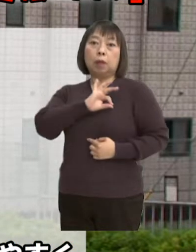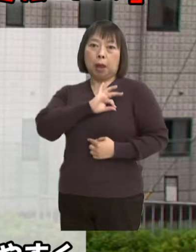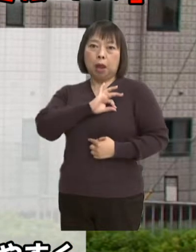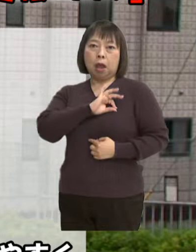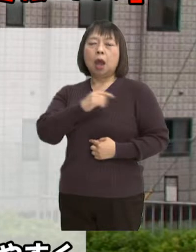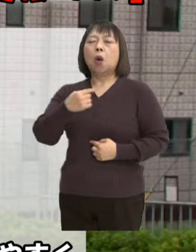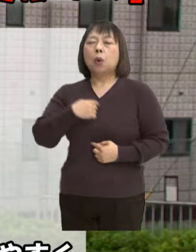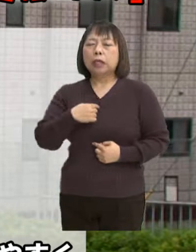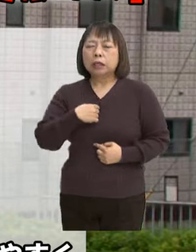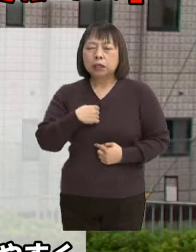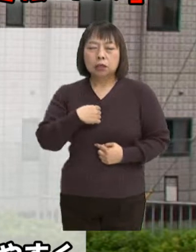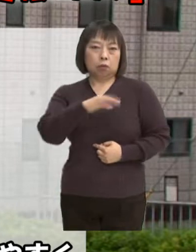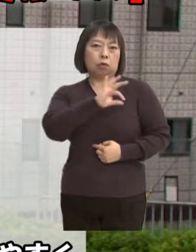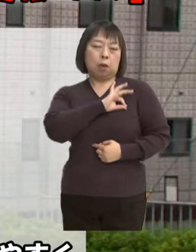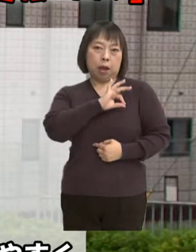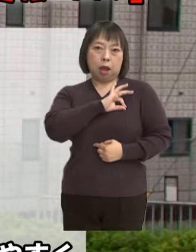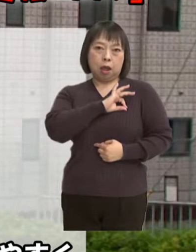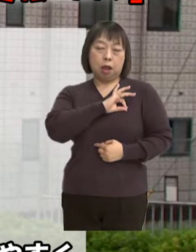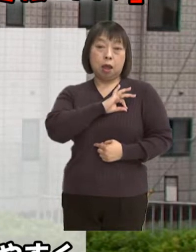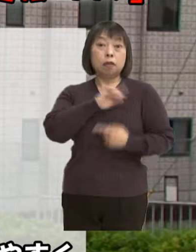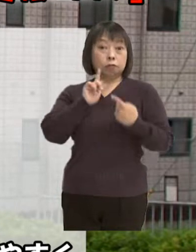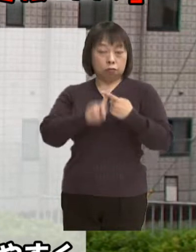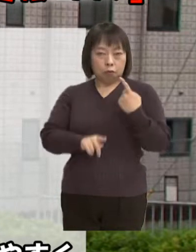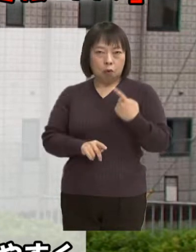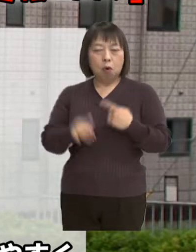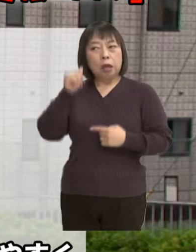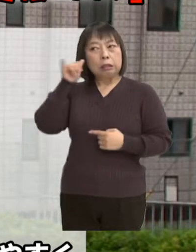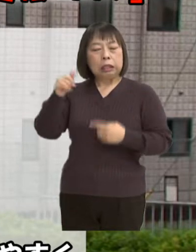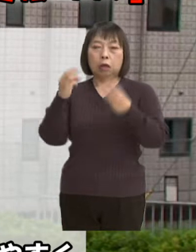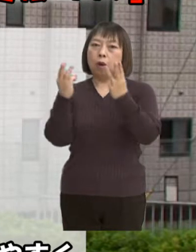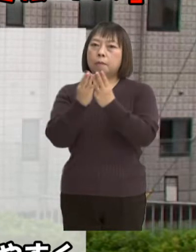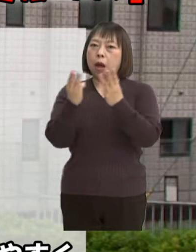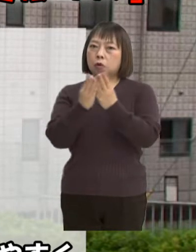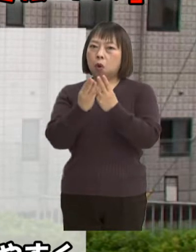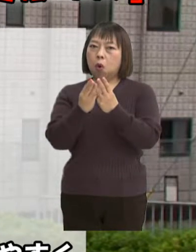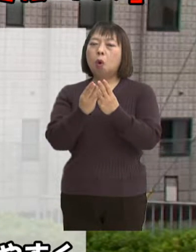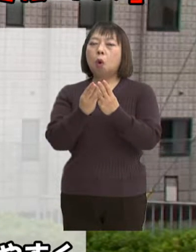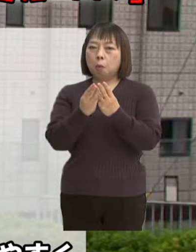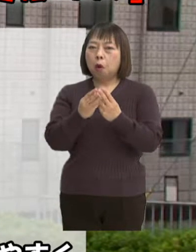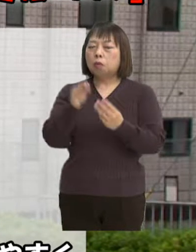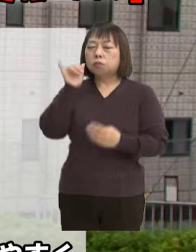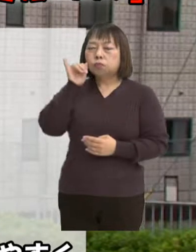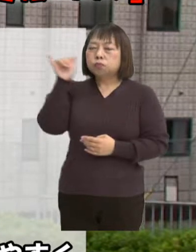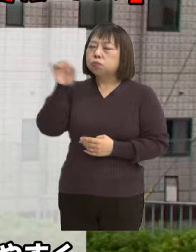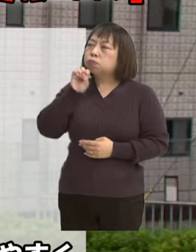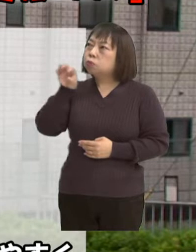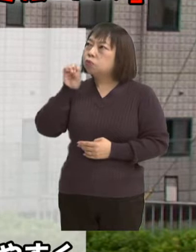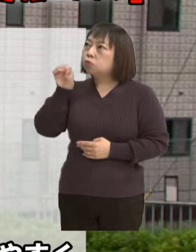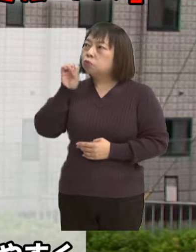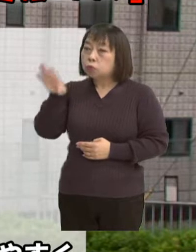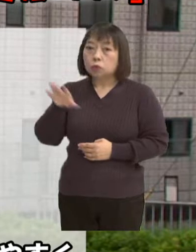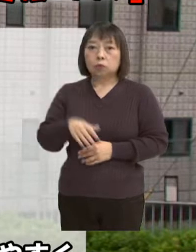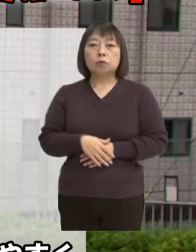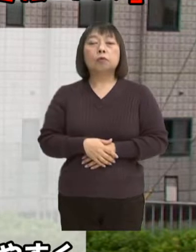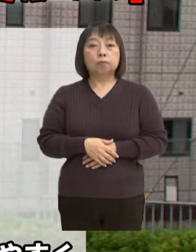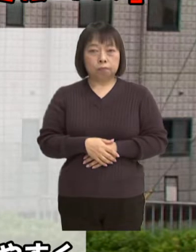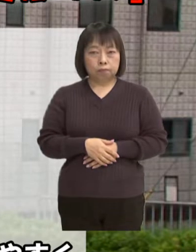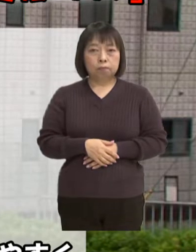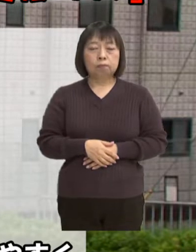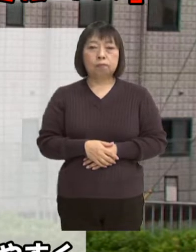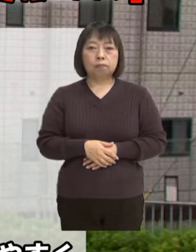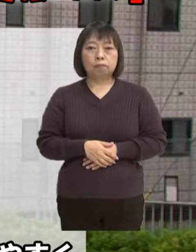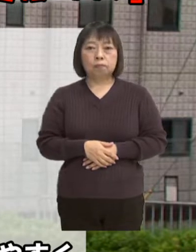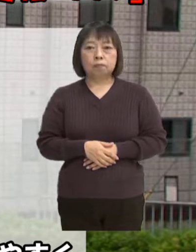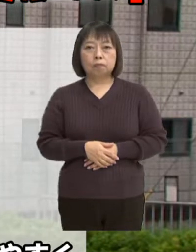は〇〇〇〇〇と言います。電話番号は三角三角の四角四角四角四角